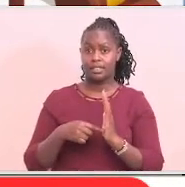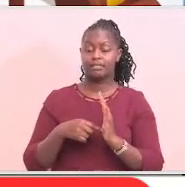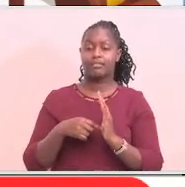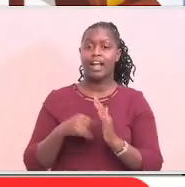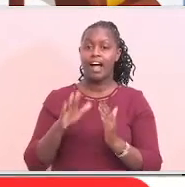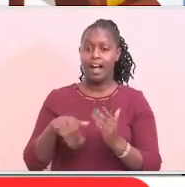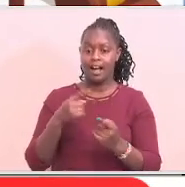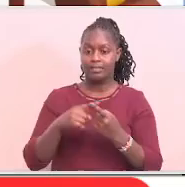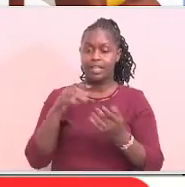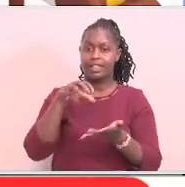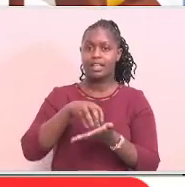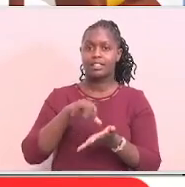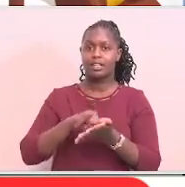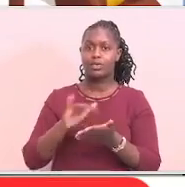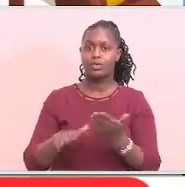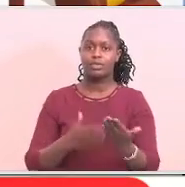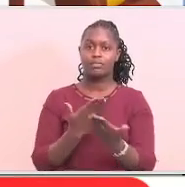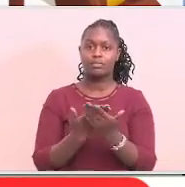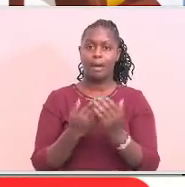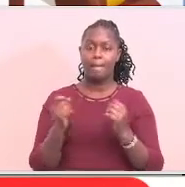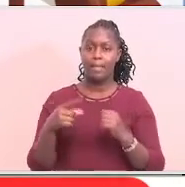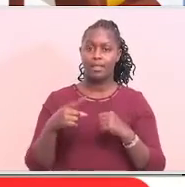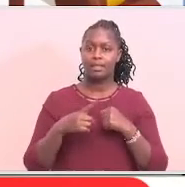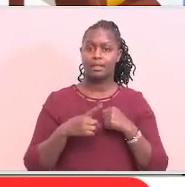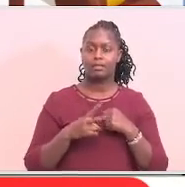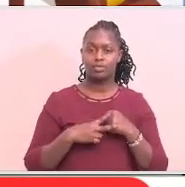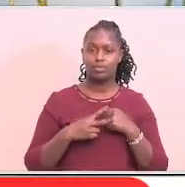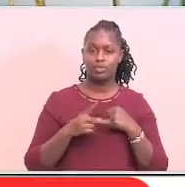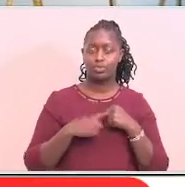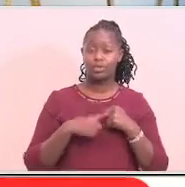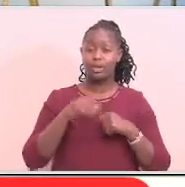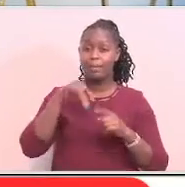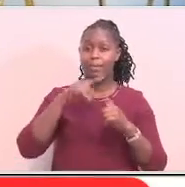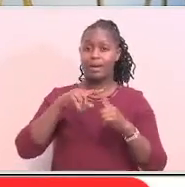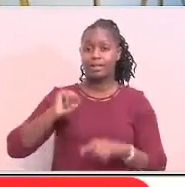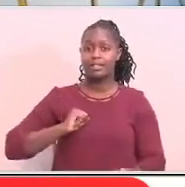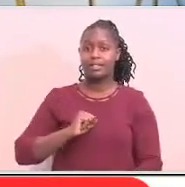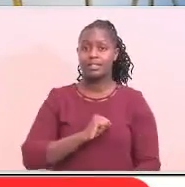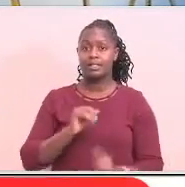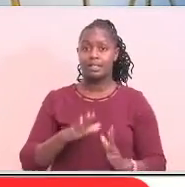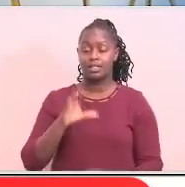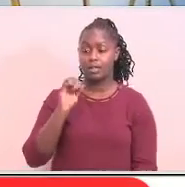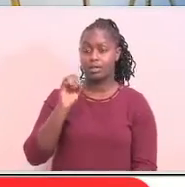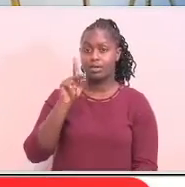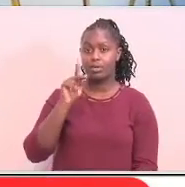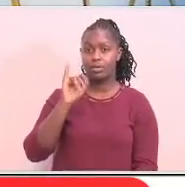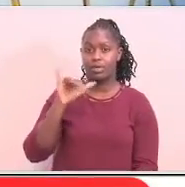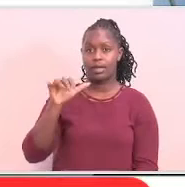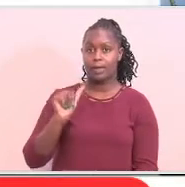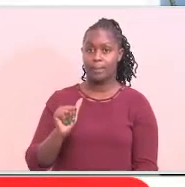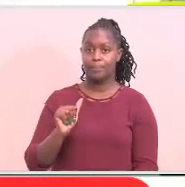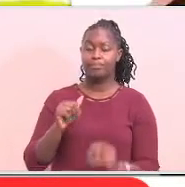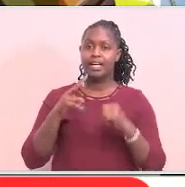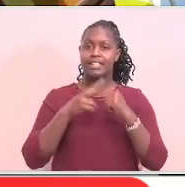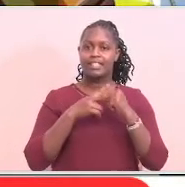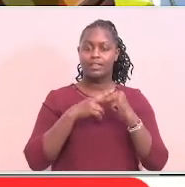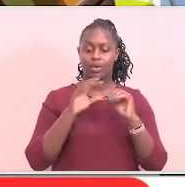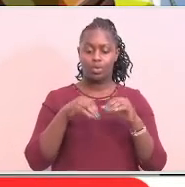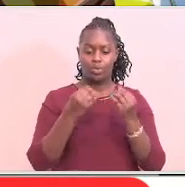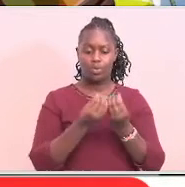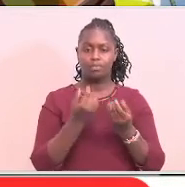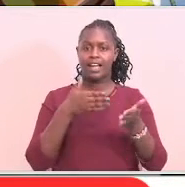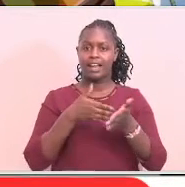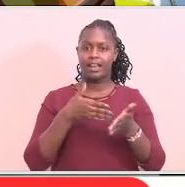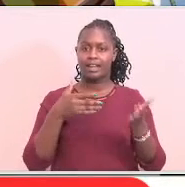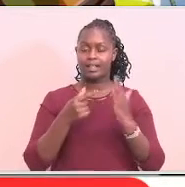iliyowasilishwa mwezi wa Juni na seneta wa Busia Okia Omtata. Vikundi hivyo saba vimepinga kipengee cha 5